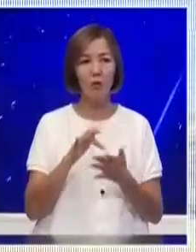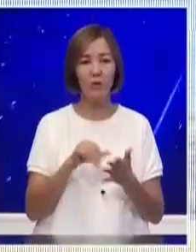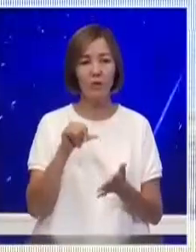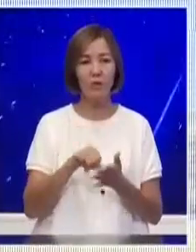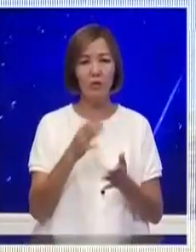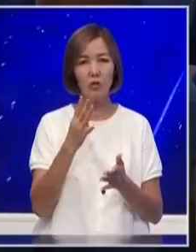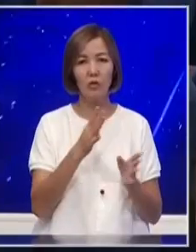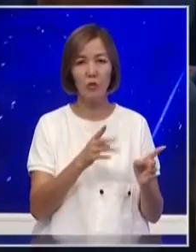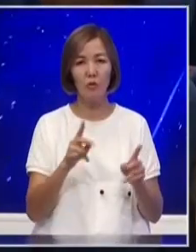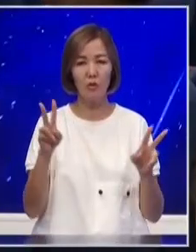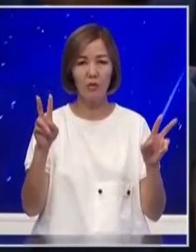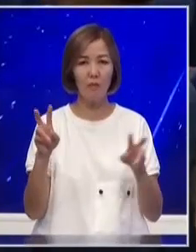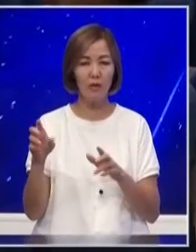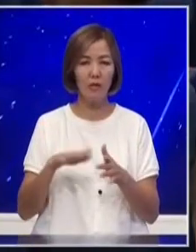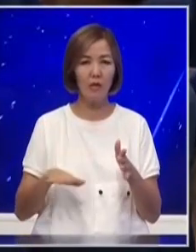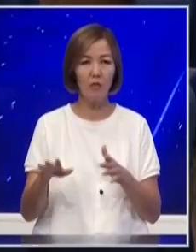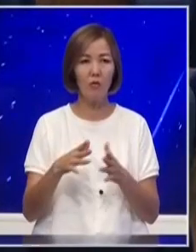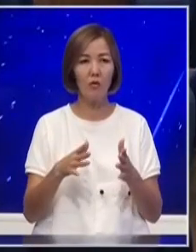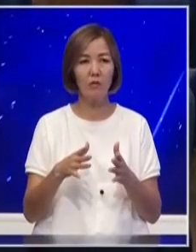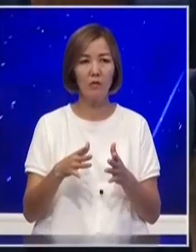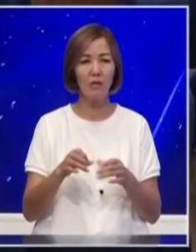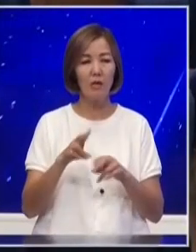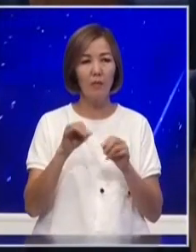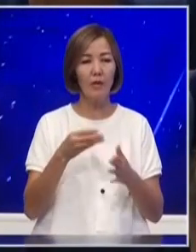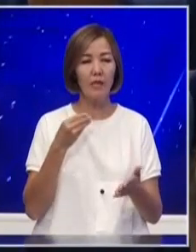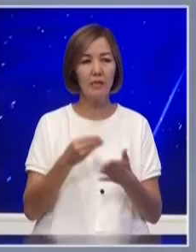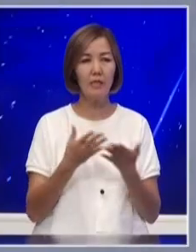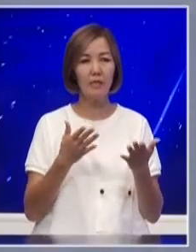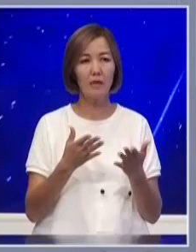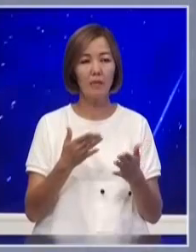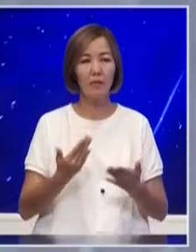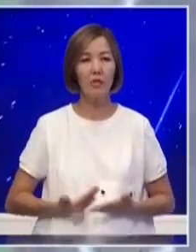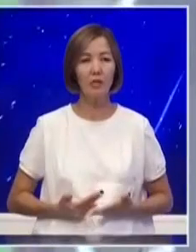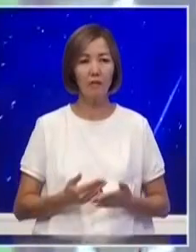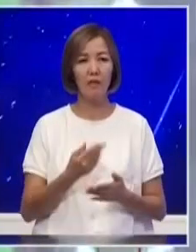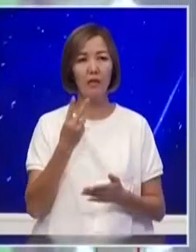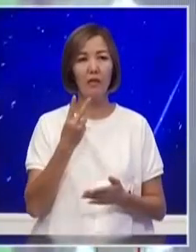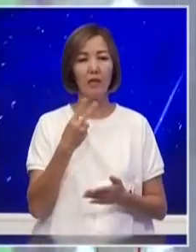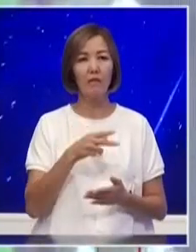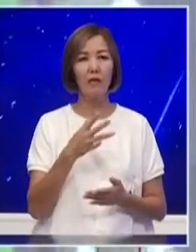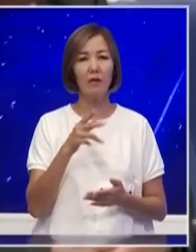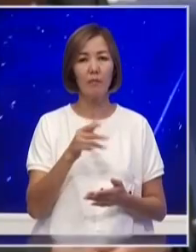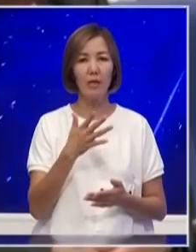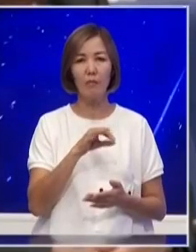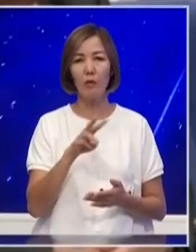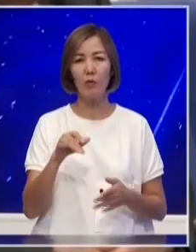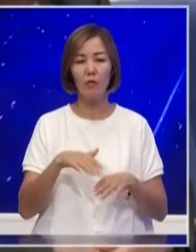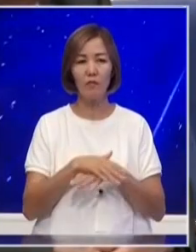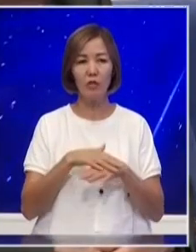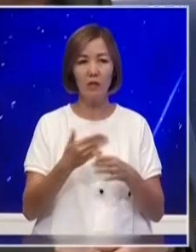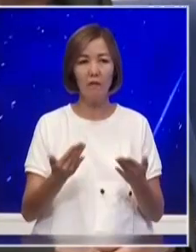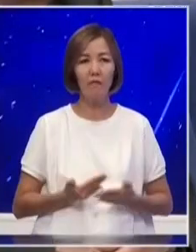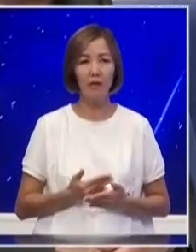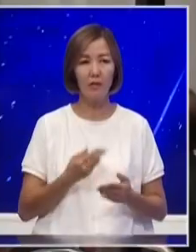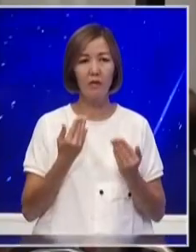из 4 тематических районов. По оценкам специалистов, в нем будут проживать более 2 миллионов человек. Отметим, что в текущем году